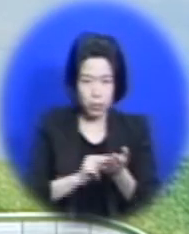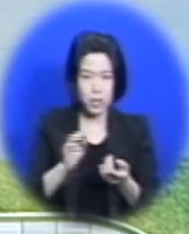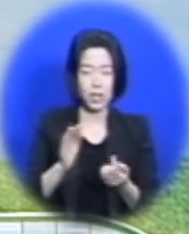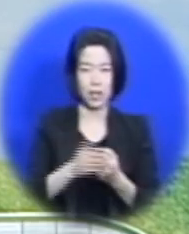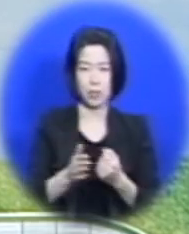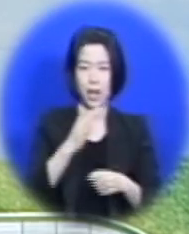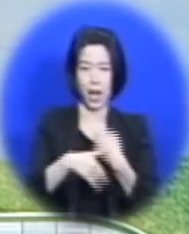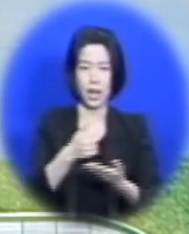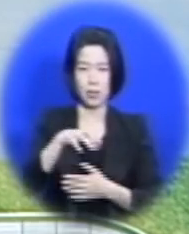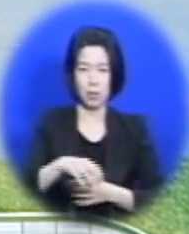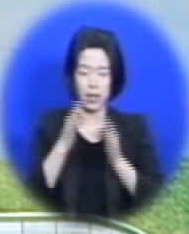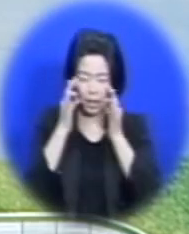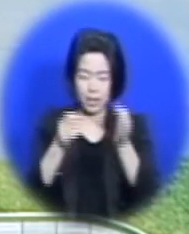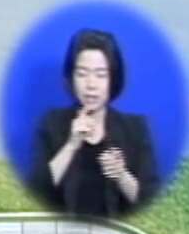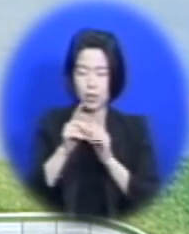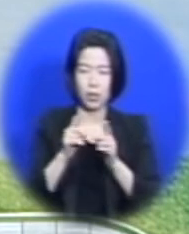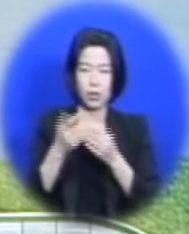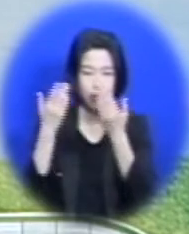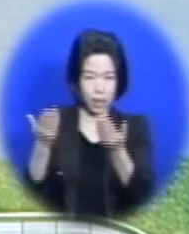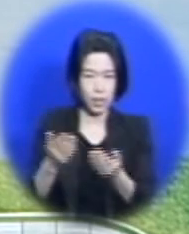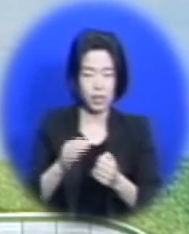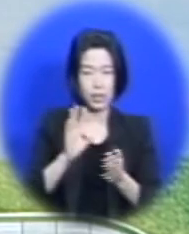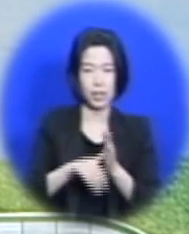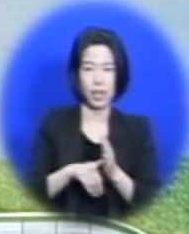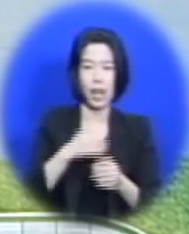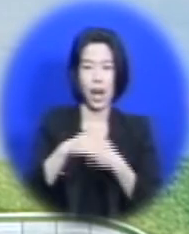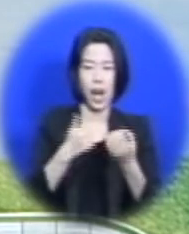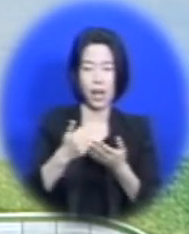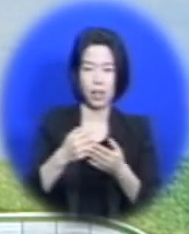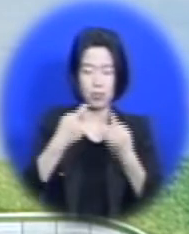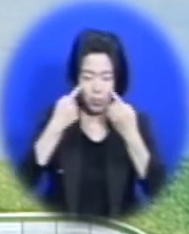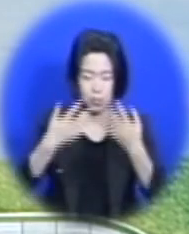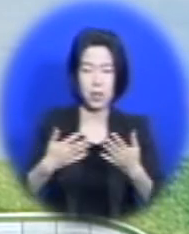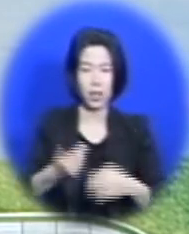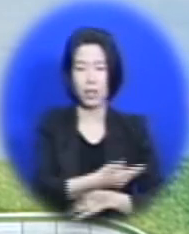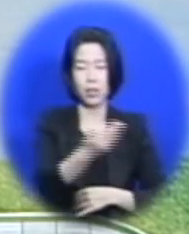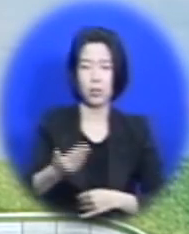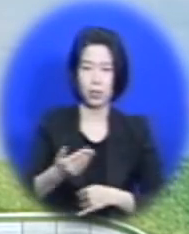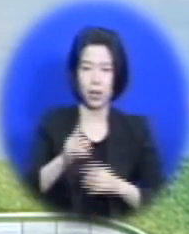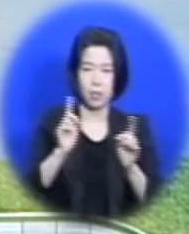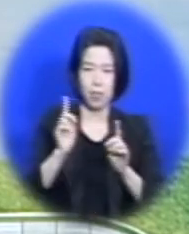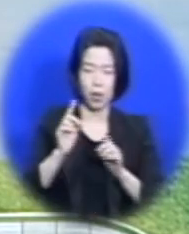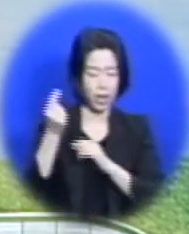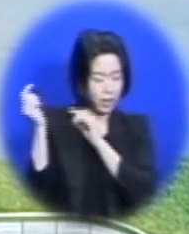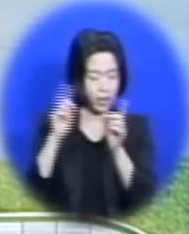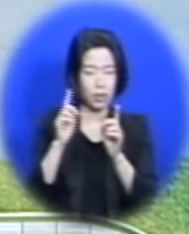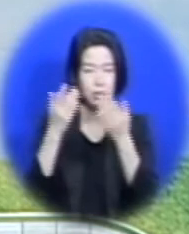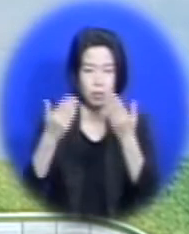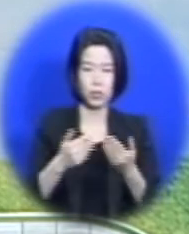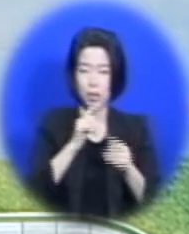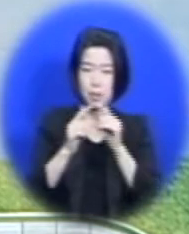때 주님께서 여러분에게 마음에 너무나도 분명하게 여러분에게 뭔가 깨우쳐주시고 말씀하신